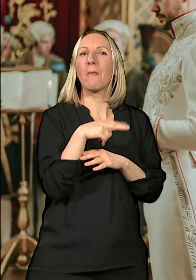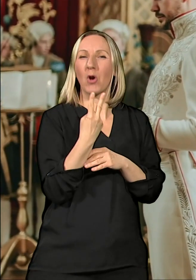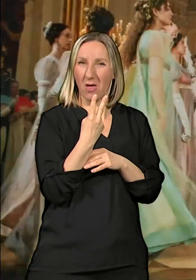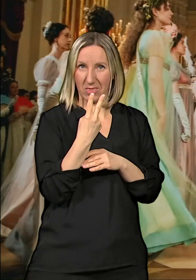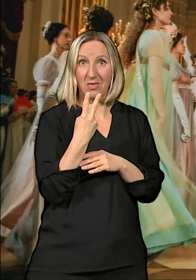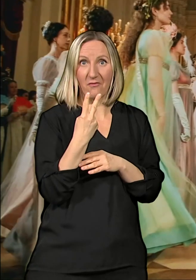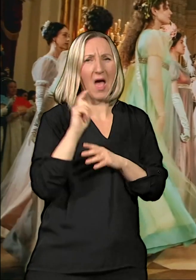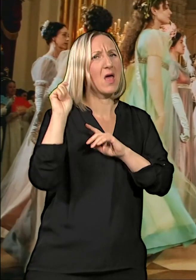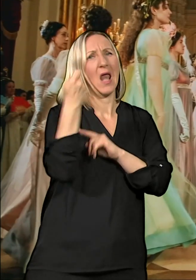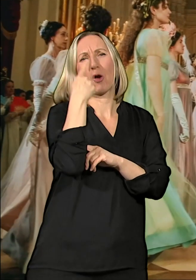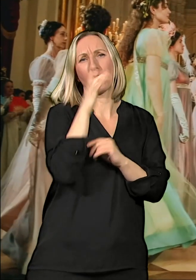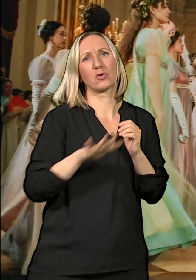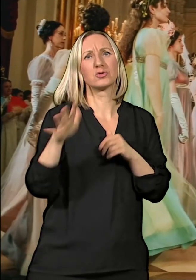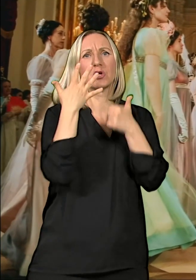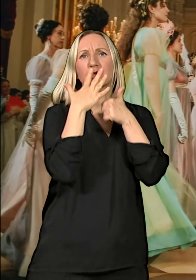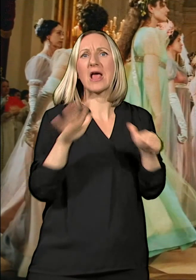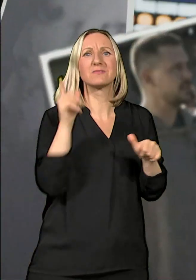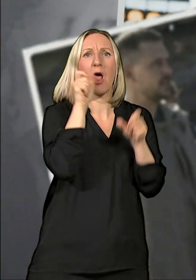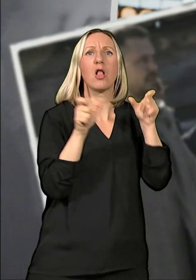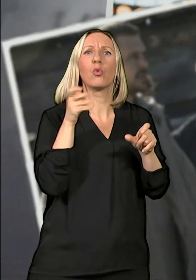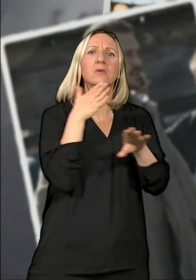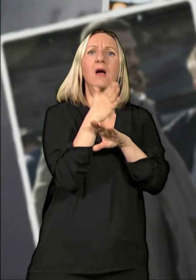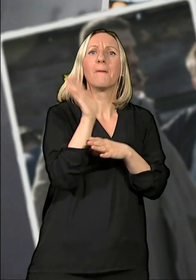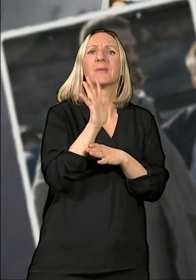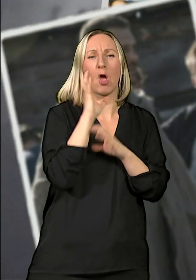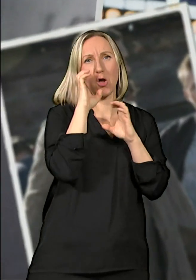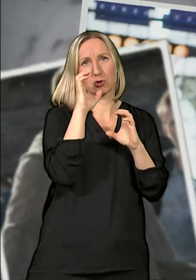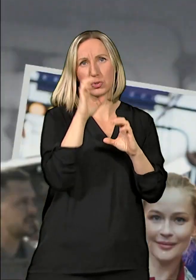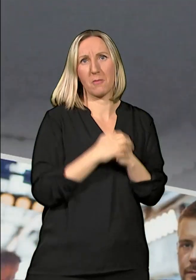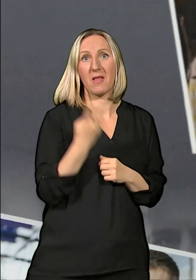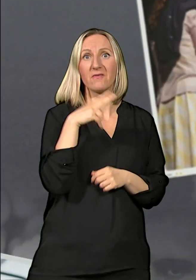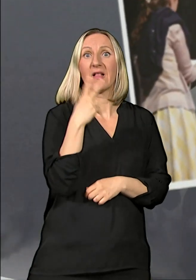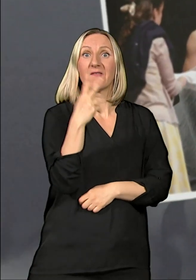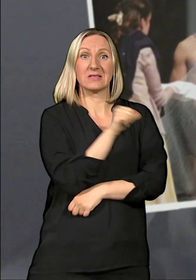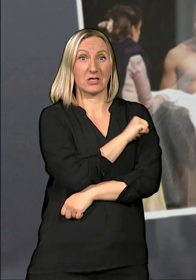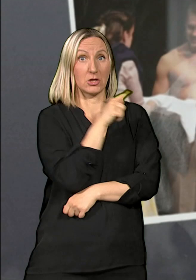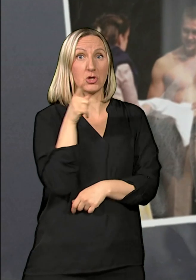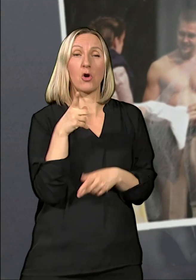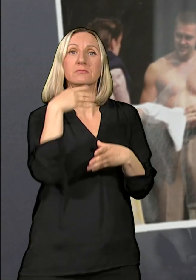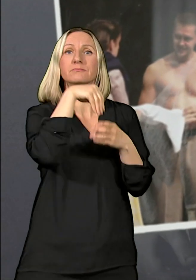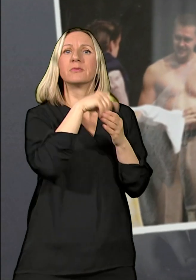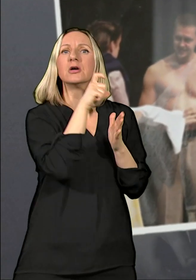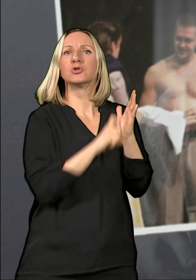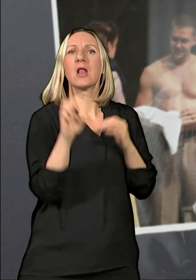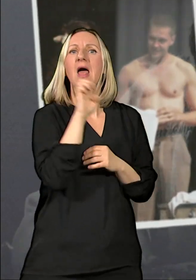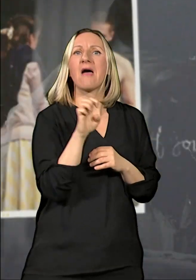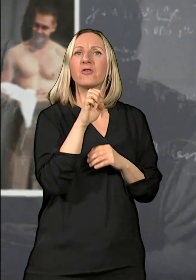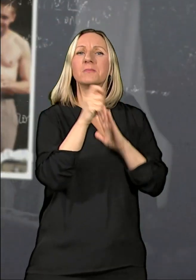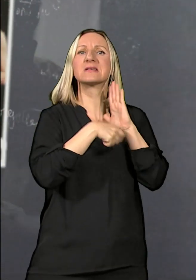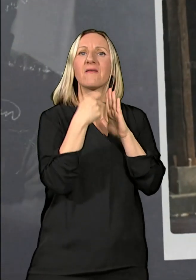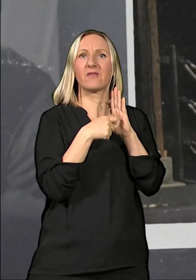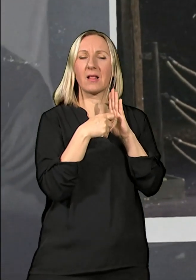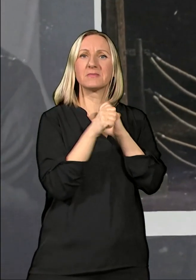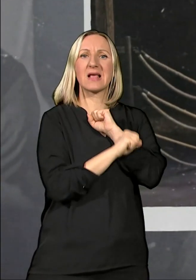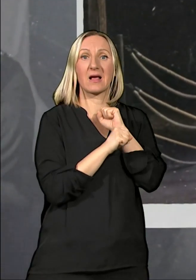ga je pogledalo više od 6 miliona ljudi. Od 2023. godine član je Evropske filmske akademije. Zbog